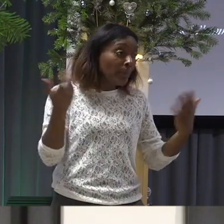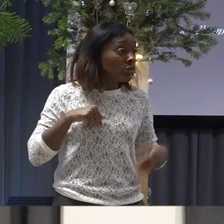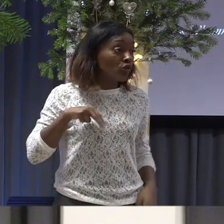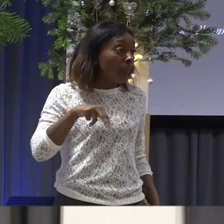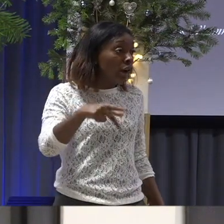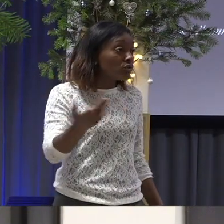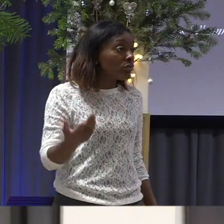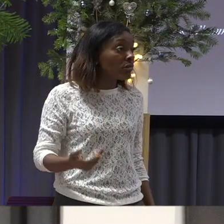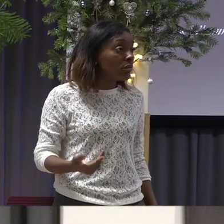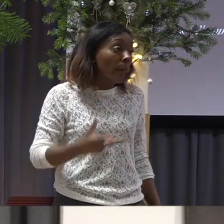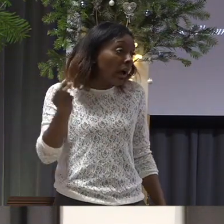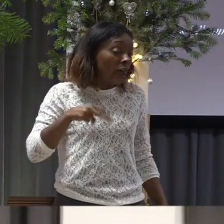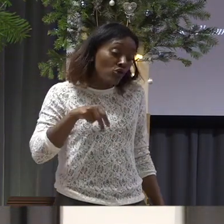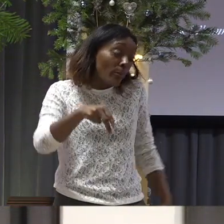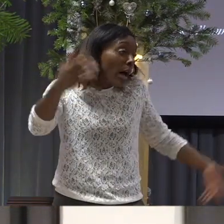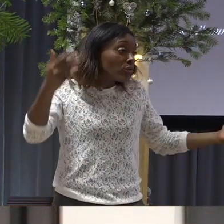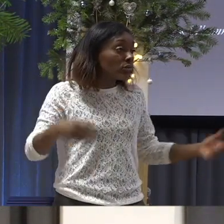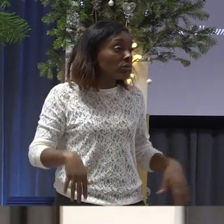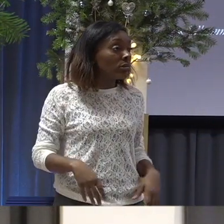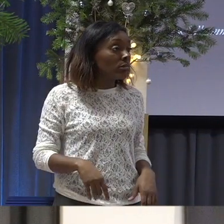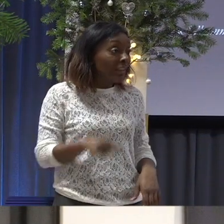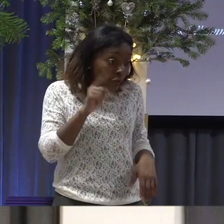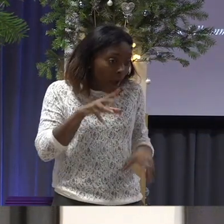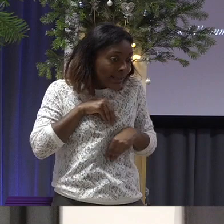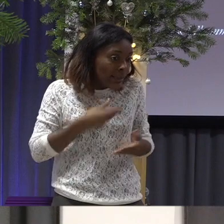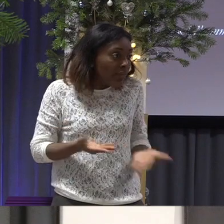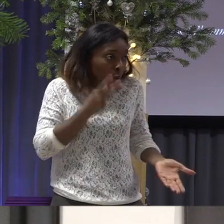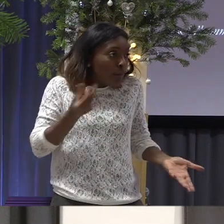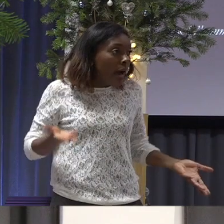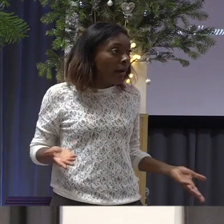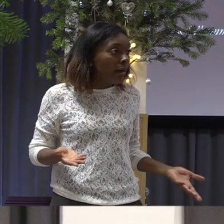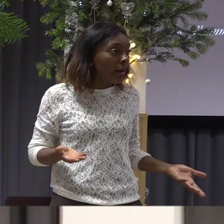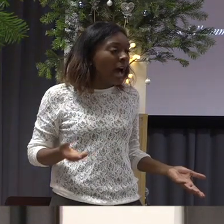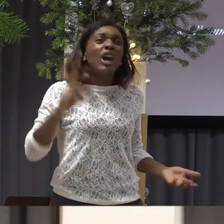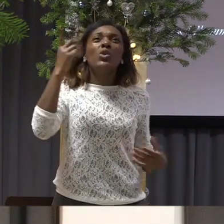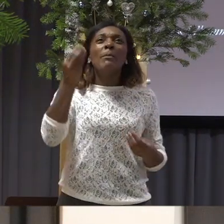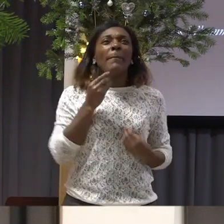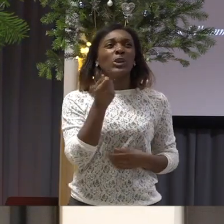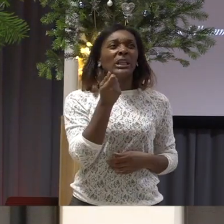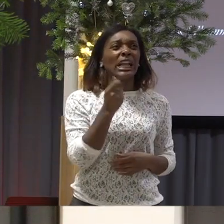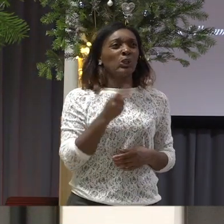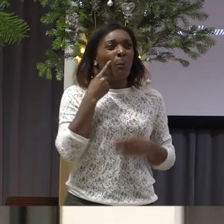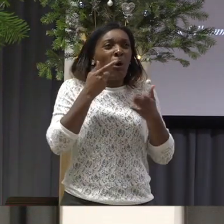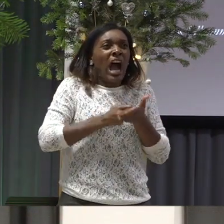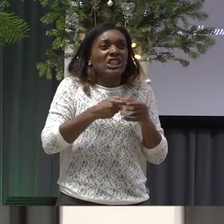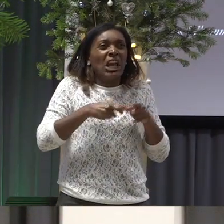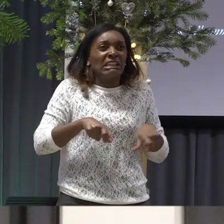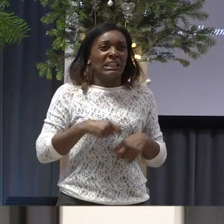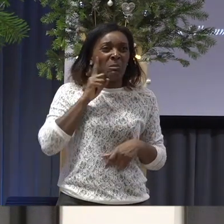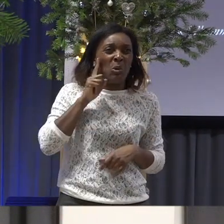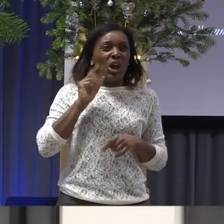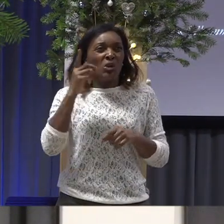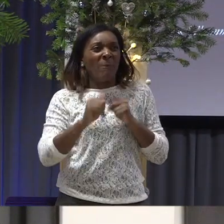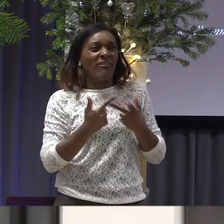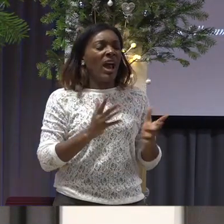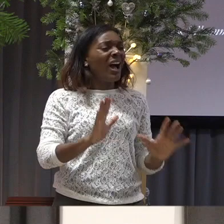Mais soyons reconnaissants de notre humilité. Parce qu'au fait, tellement que nous mettons la pression et nous plaquons